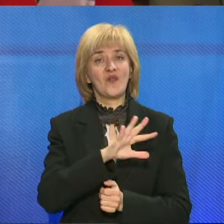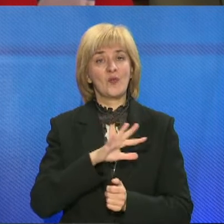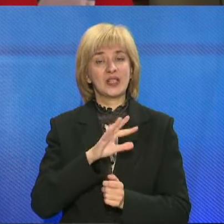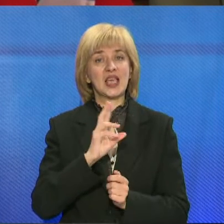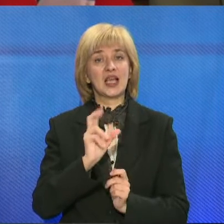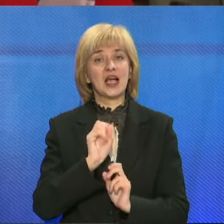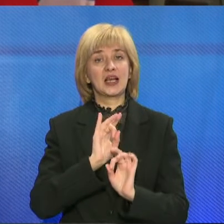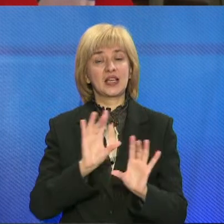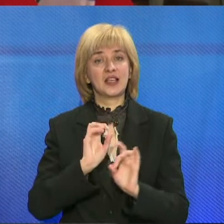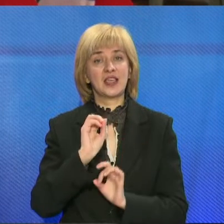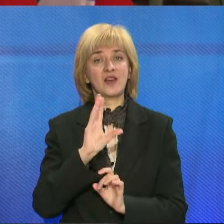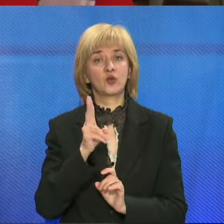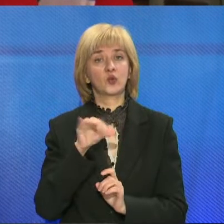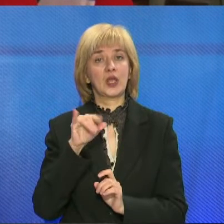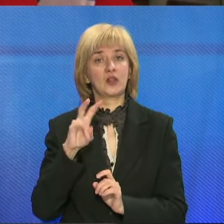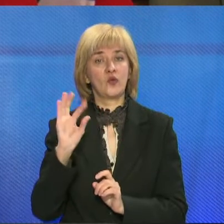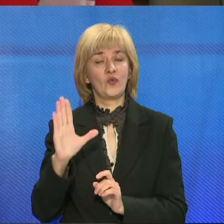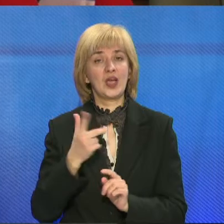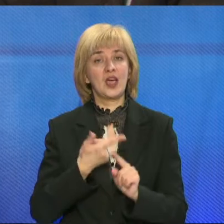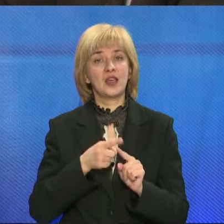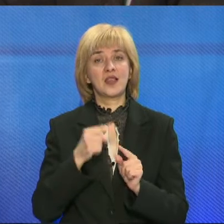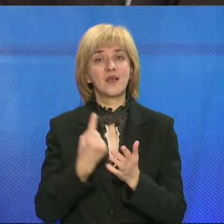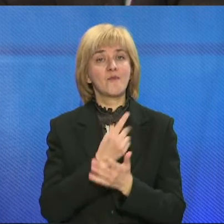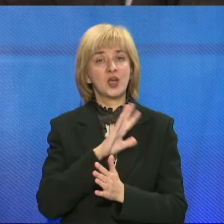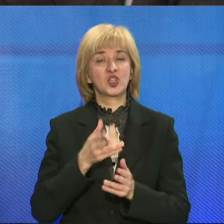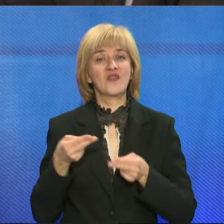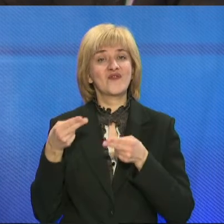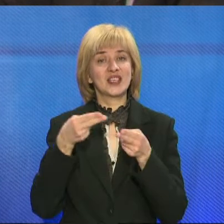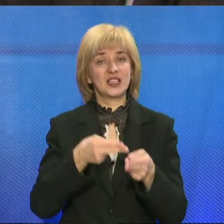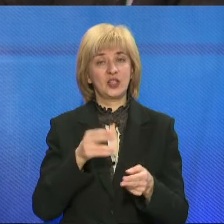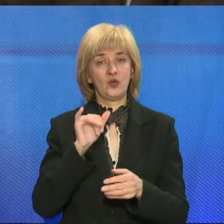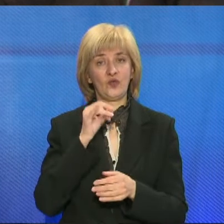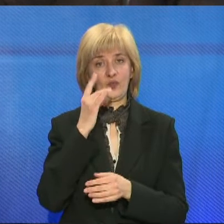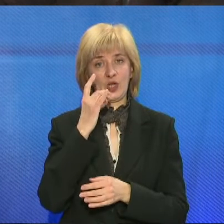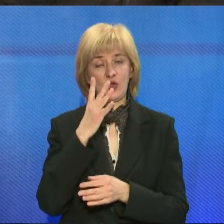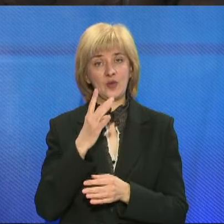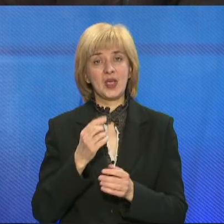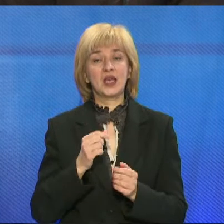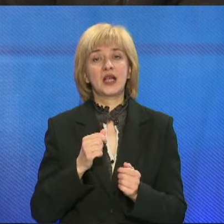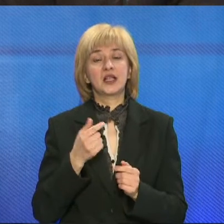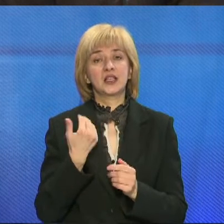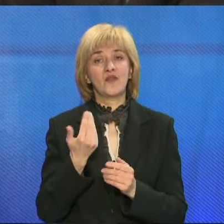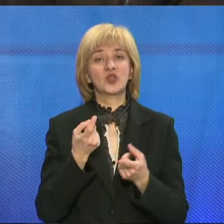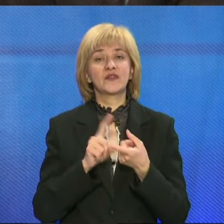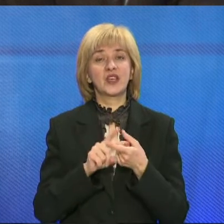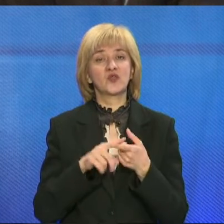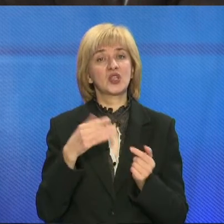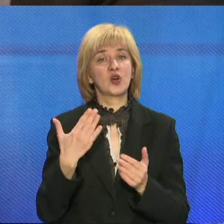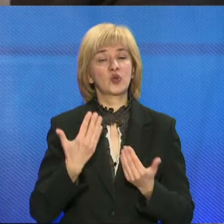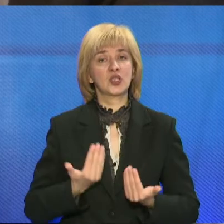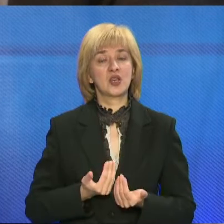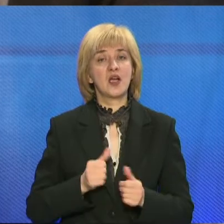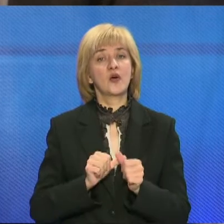рассказал Яўген Лук'янаў, это не первый его визит у Прынёмані. С заходним регионом его связывают сторонки життя. Апроч того, с